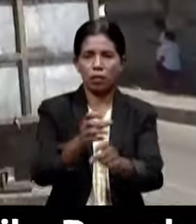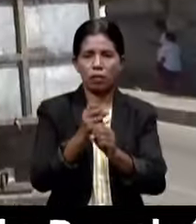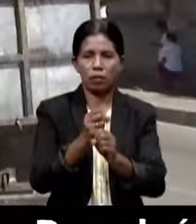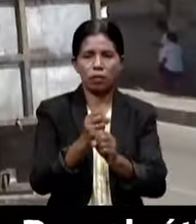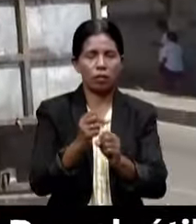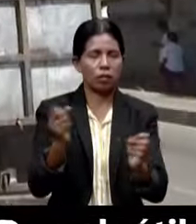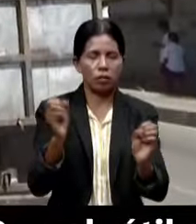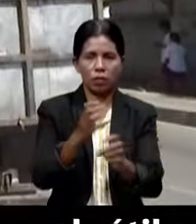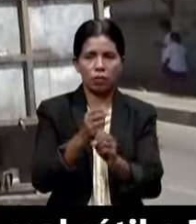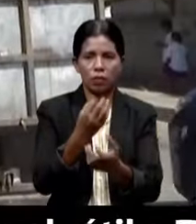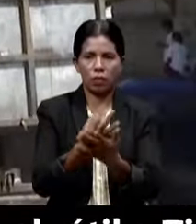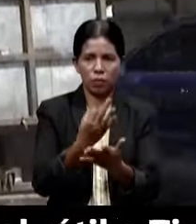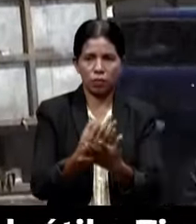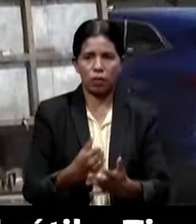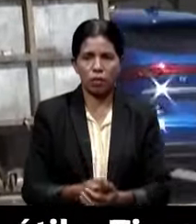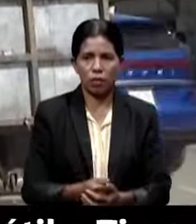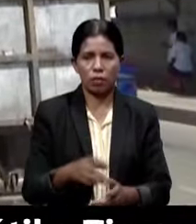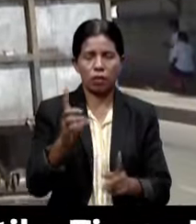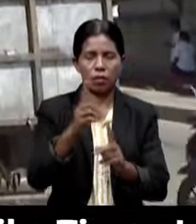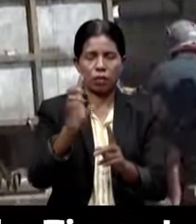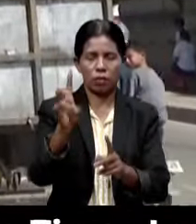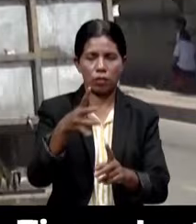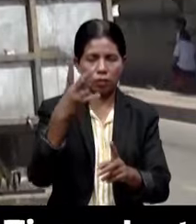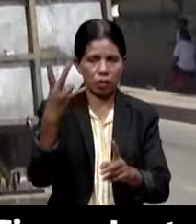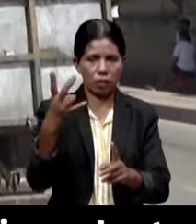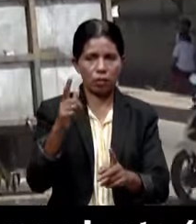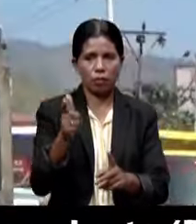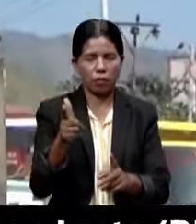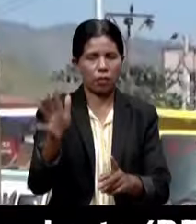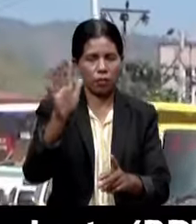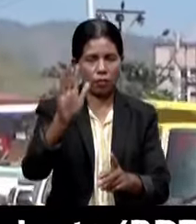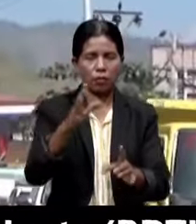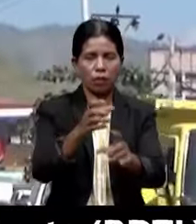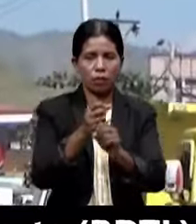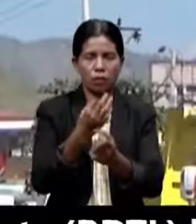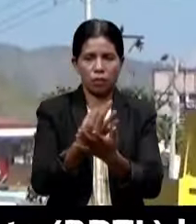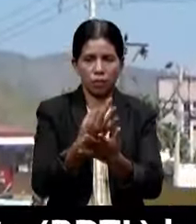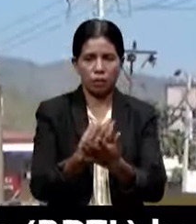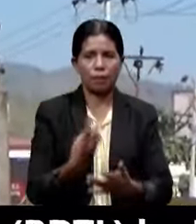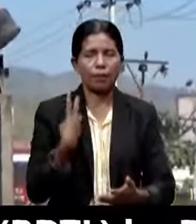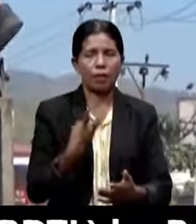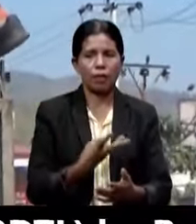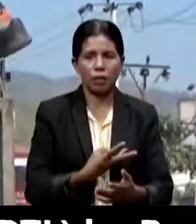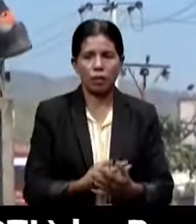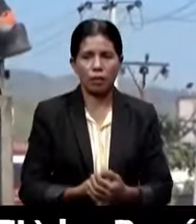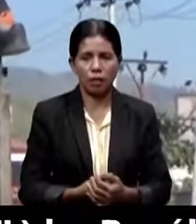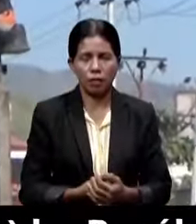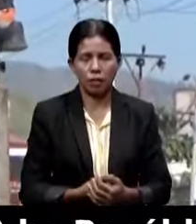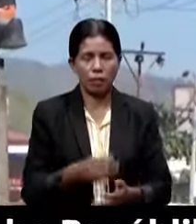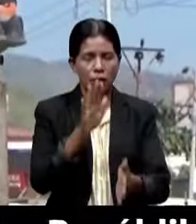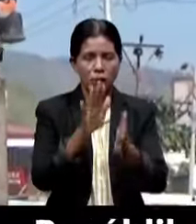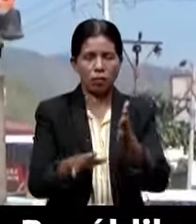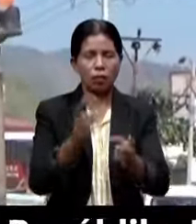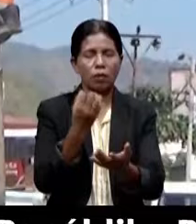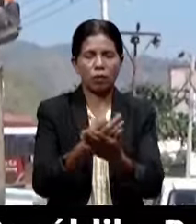bes pasti simosan dikira tuh be tahun 17 lah dikira tahun 25 lah 26 tuh biasa sama jemnya sama lalu retura tahun osan mina ne